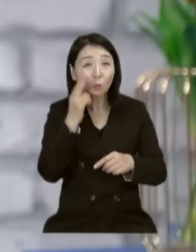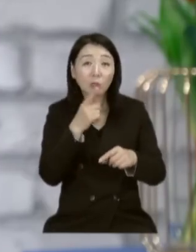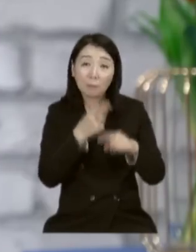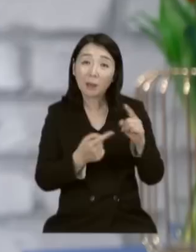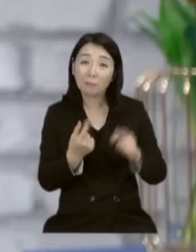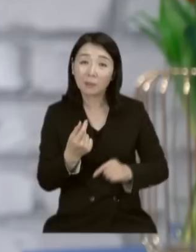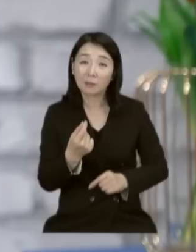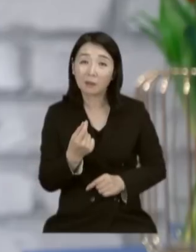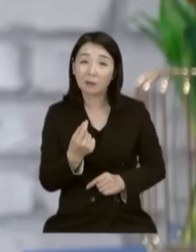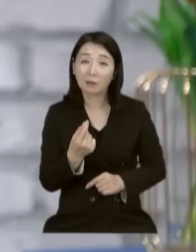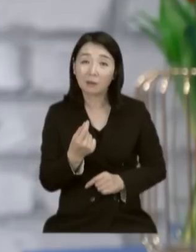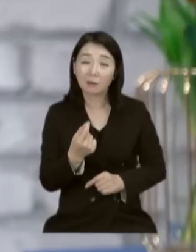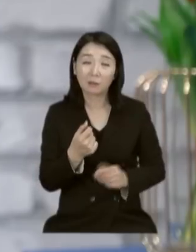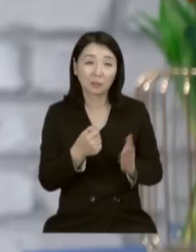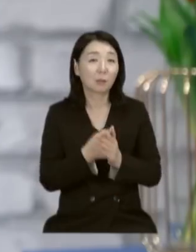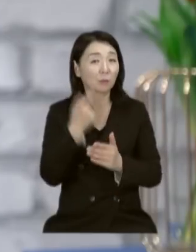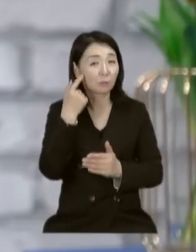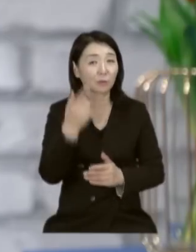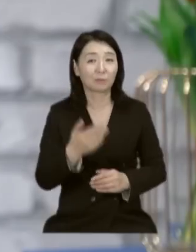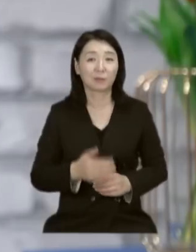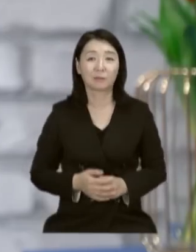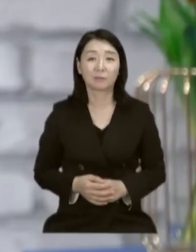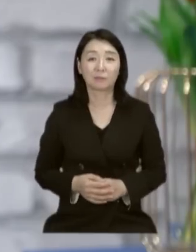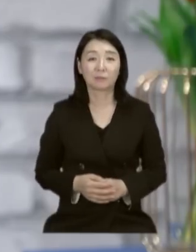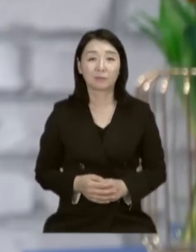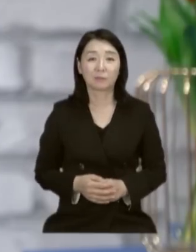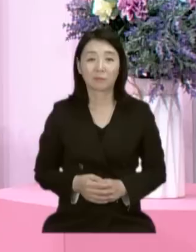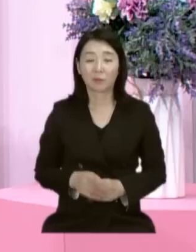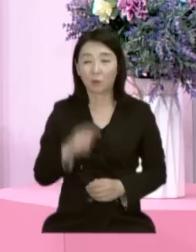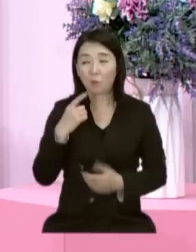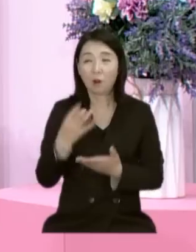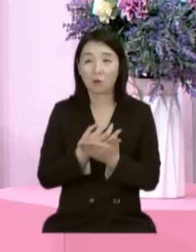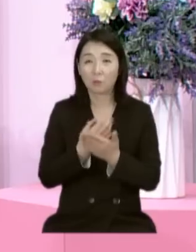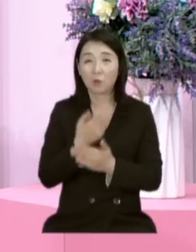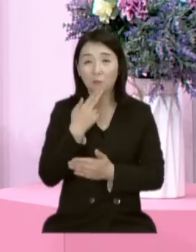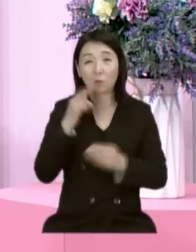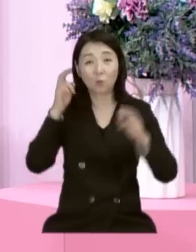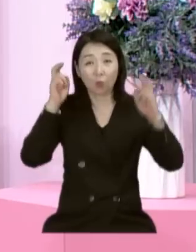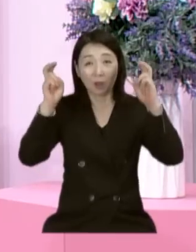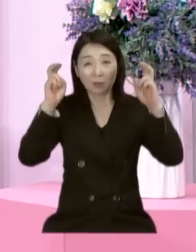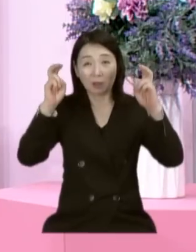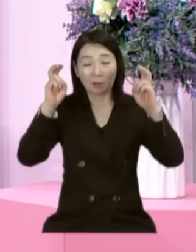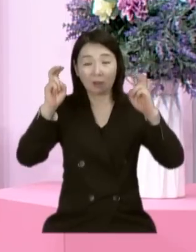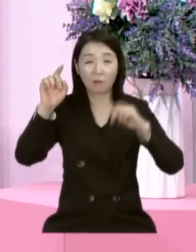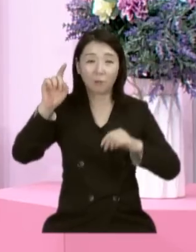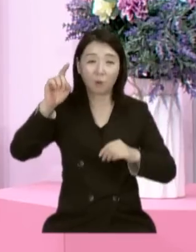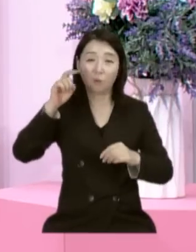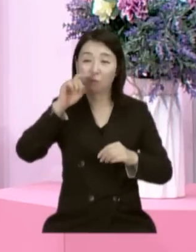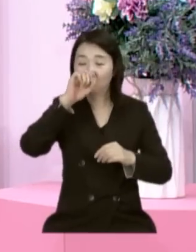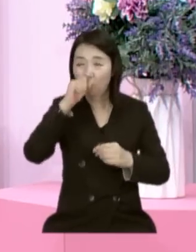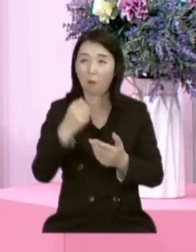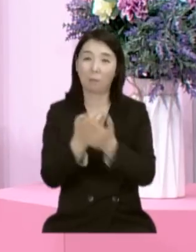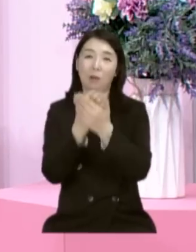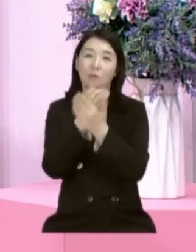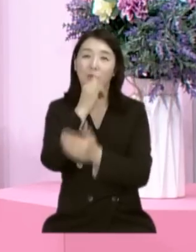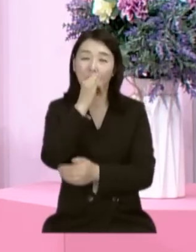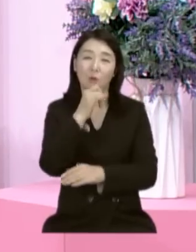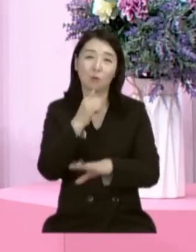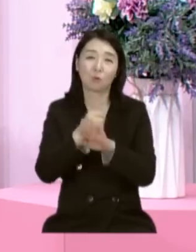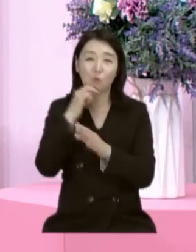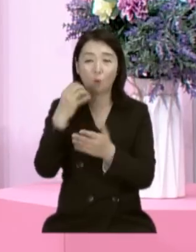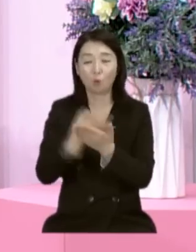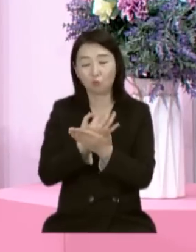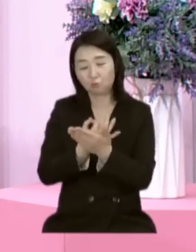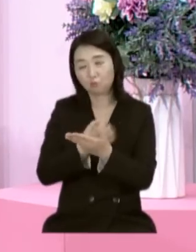반농담이지만 그래서 묻는 거예요. 하여튼 뭐 월급이 안 나왔던 회사가 이제 회사가 좋아지면서